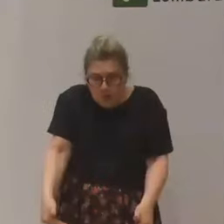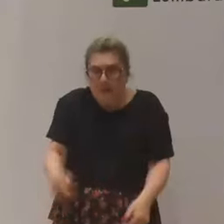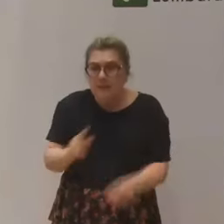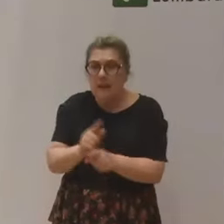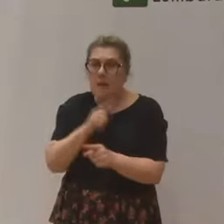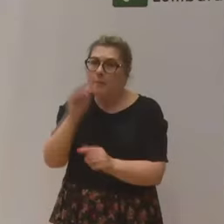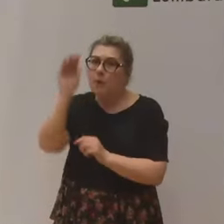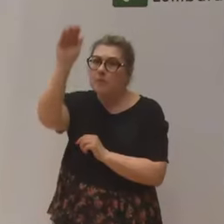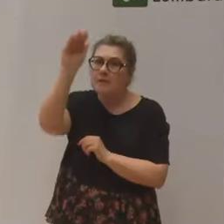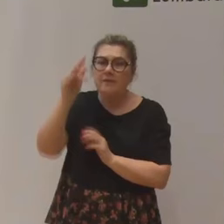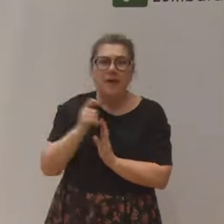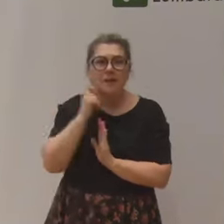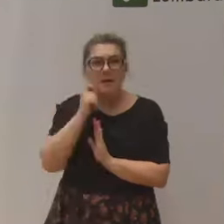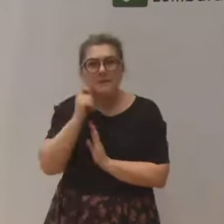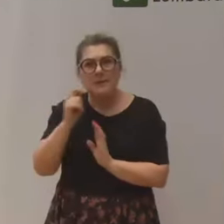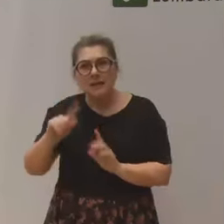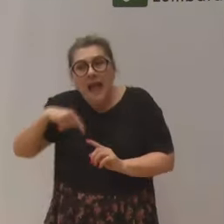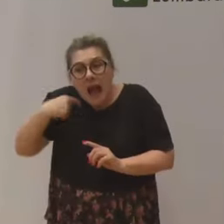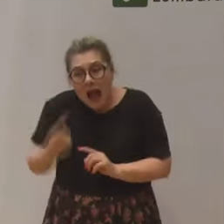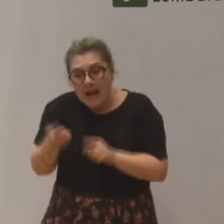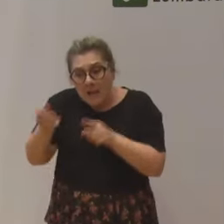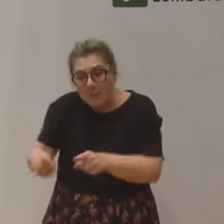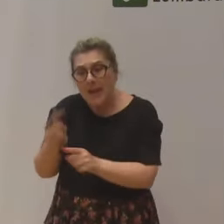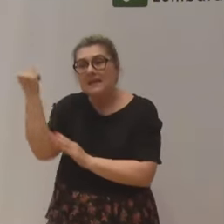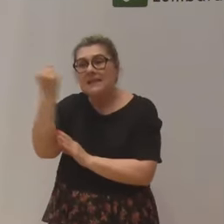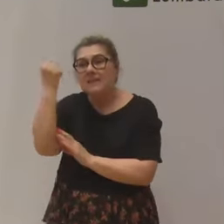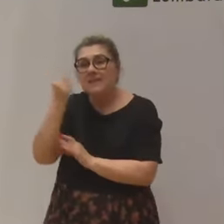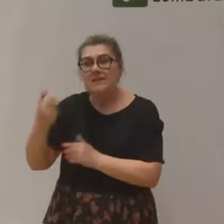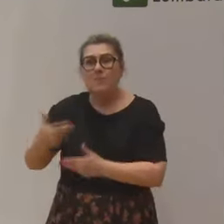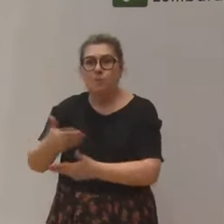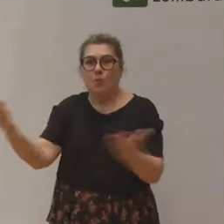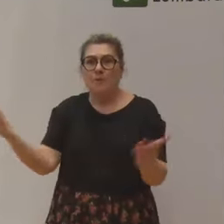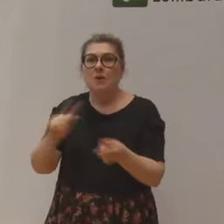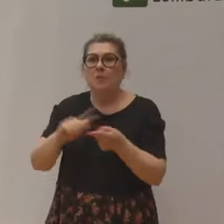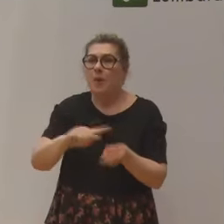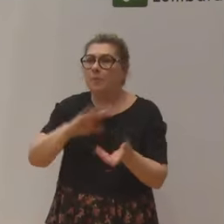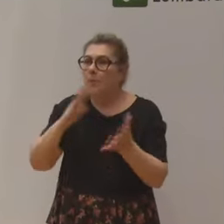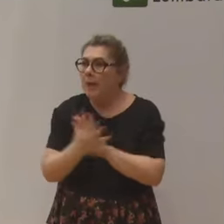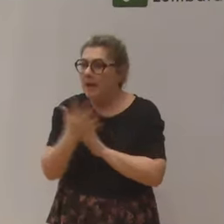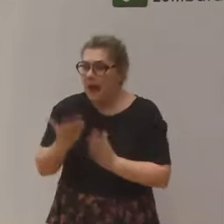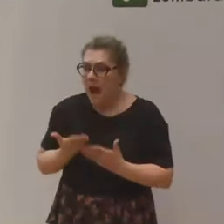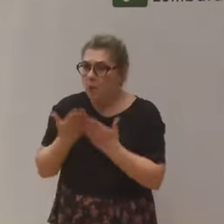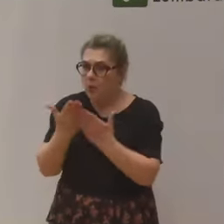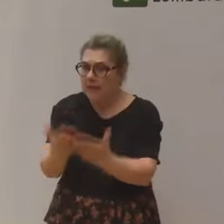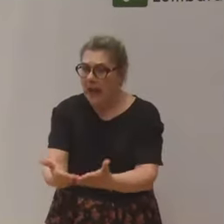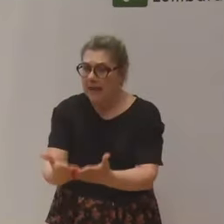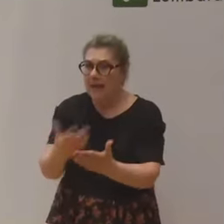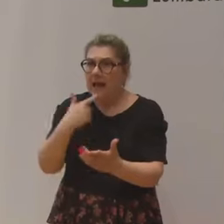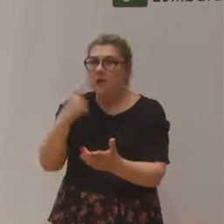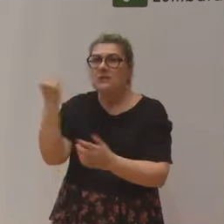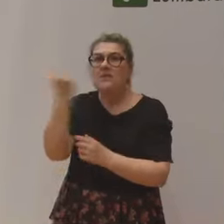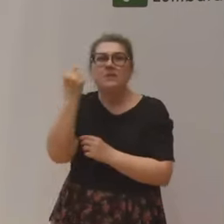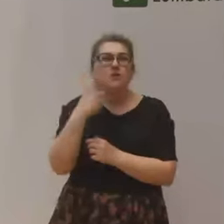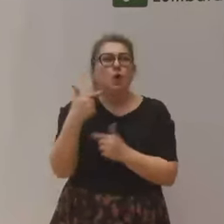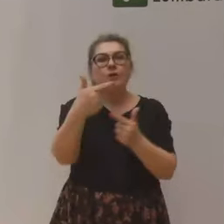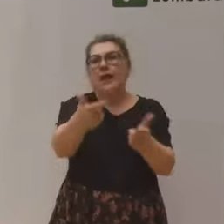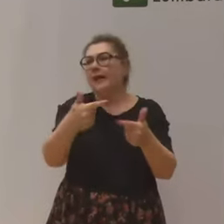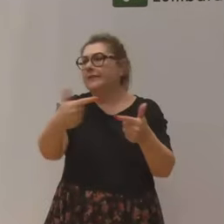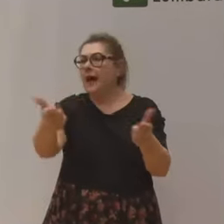una prospettiva interessante anche per questi servizi per emanciparsi. Il servizio non deve più servire a fare in modo